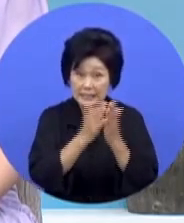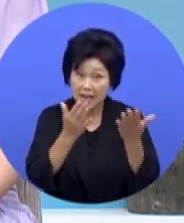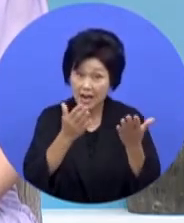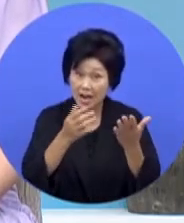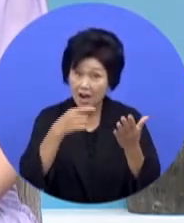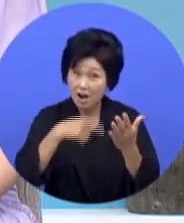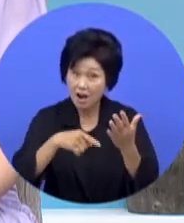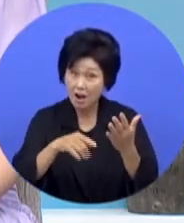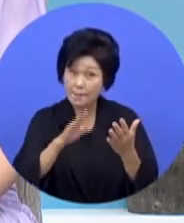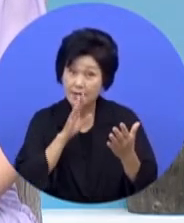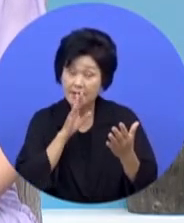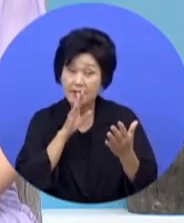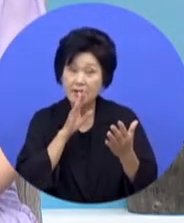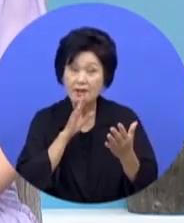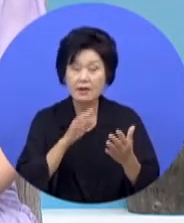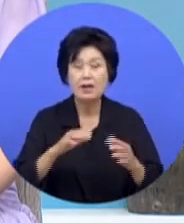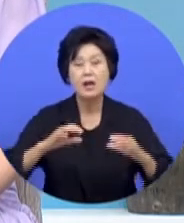세계에서